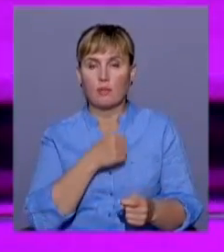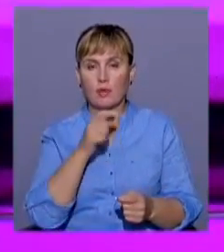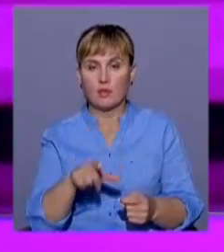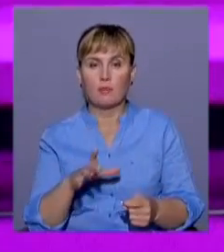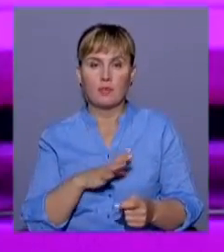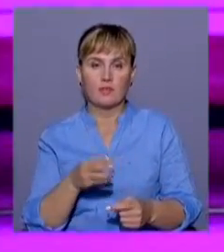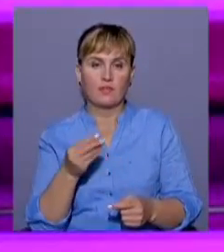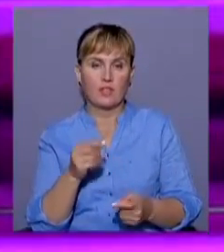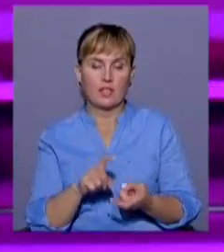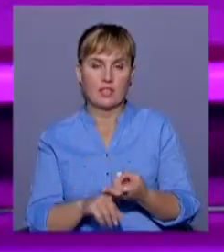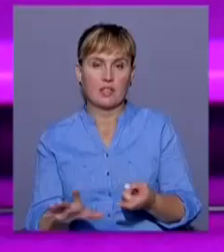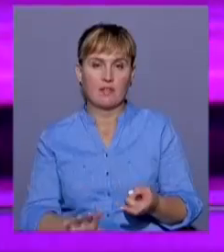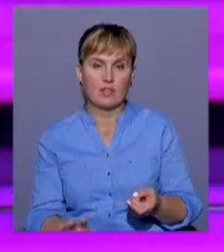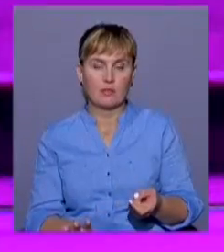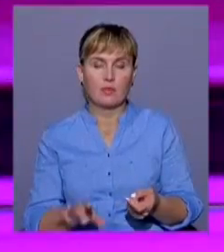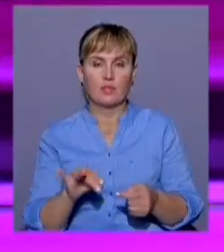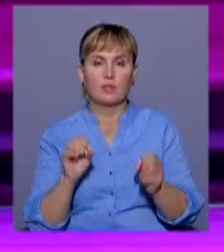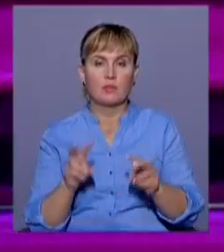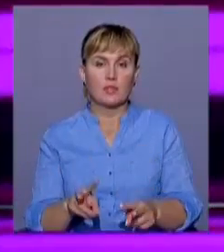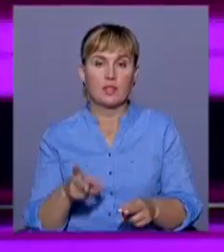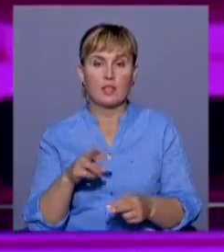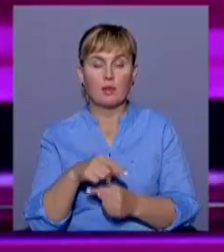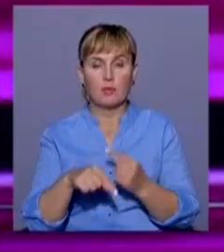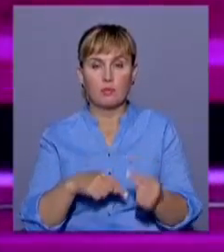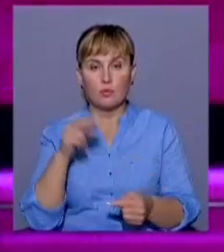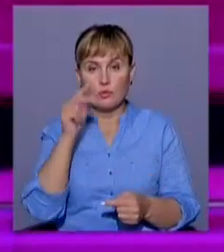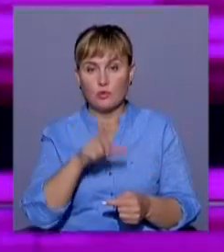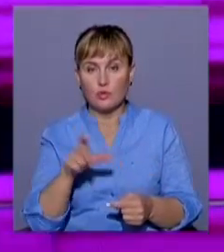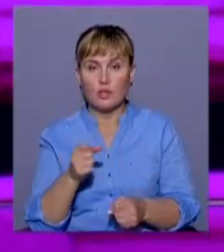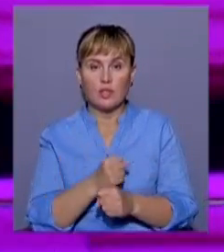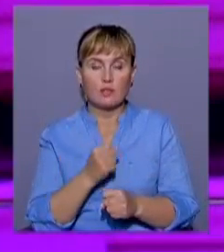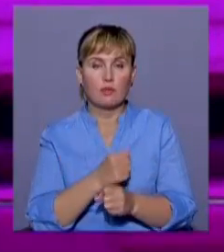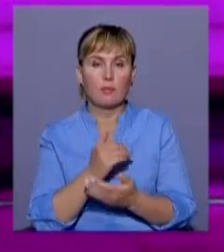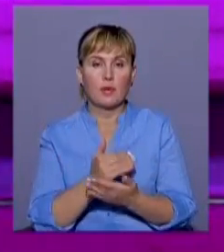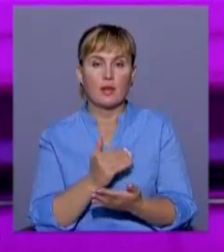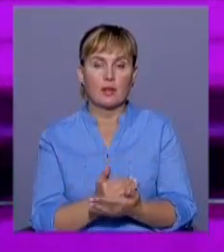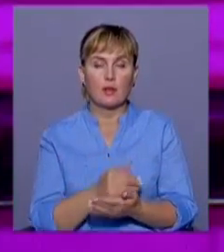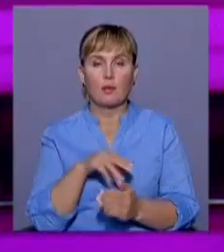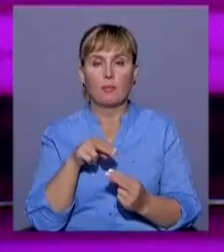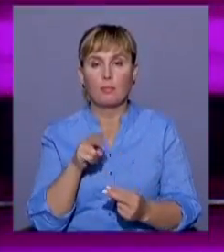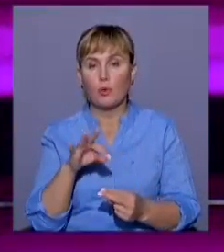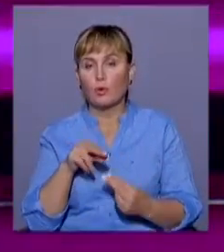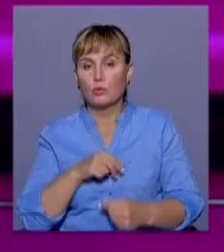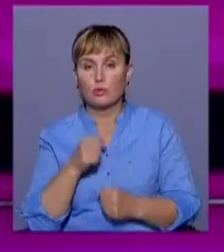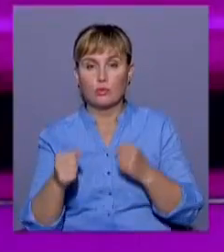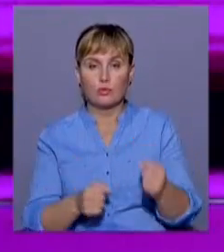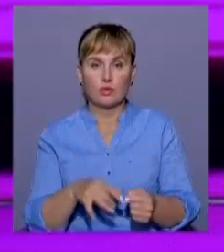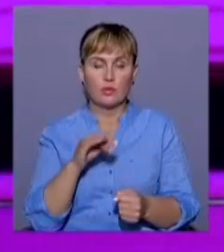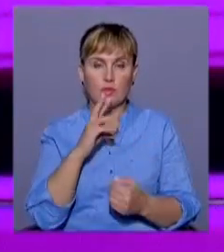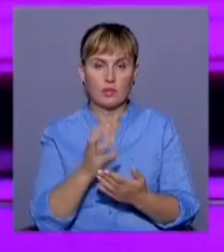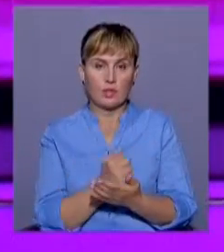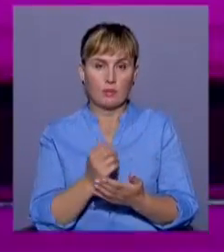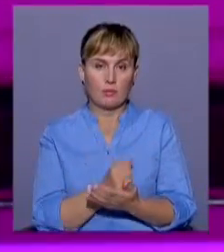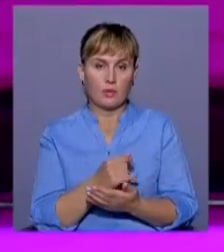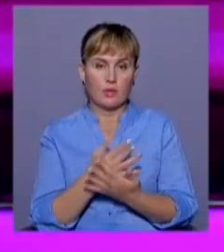быть финансово независимыми. Специально для предприимчивых учеников разработана программа по трудоустройству. Причем заработная плата